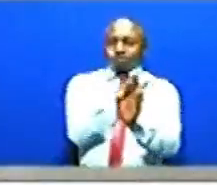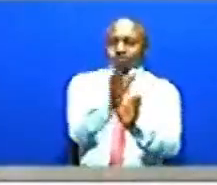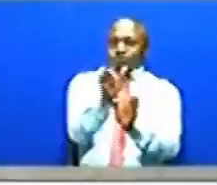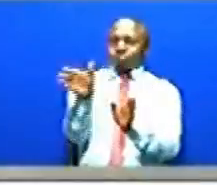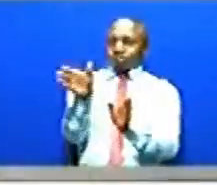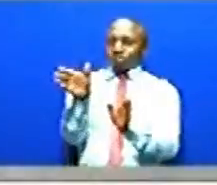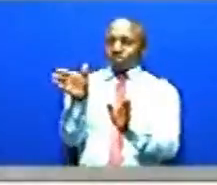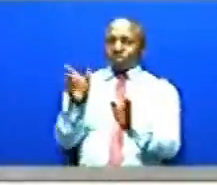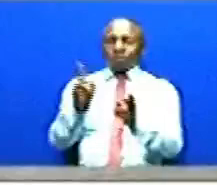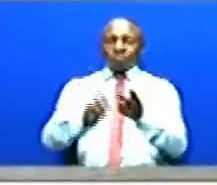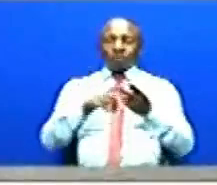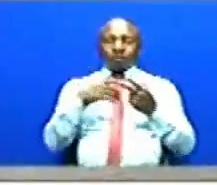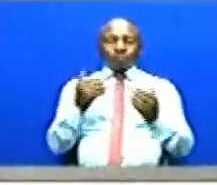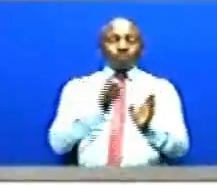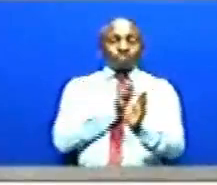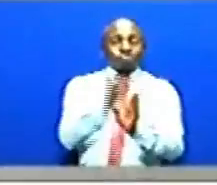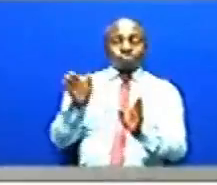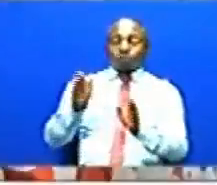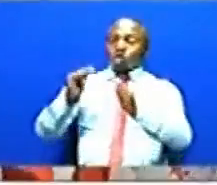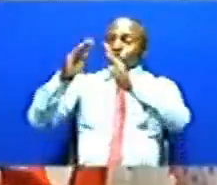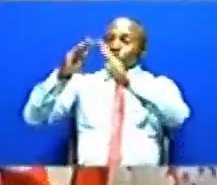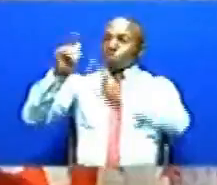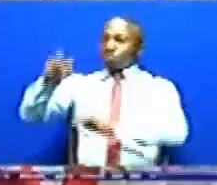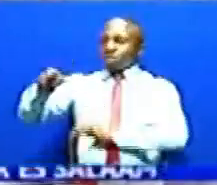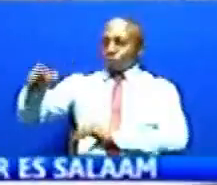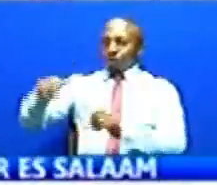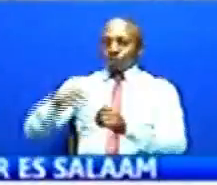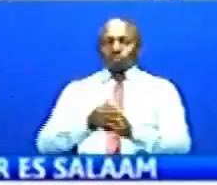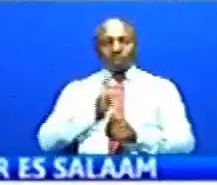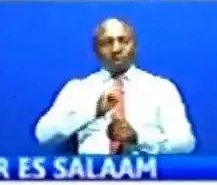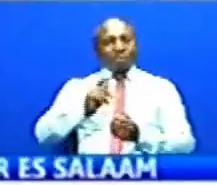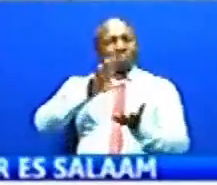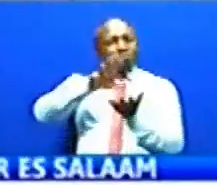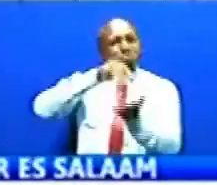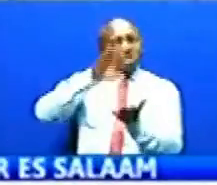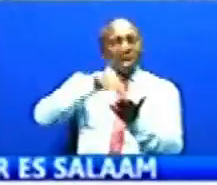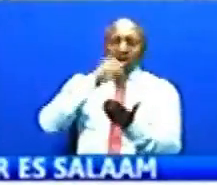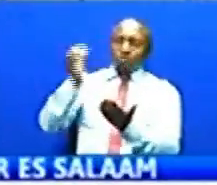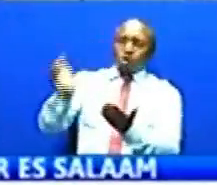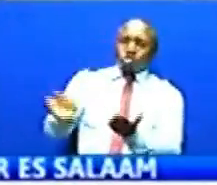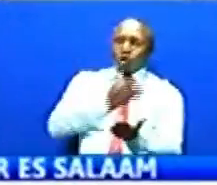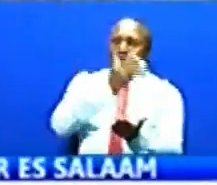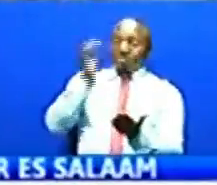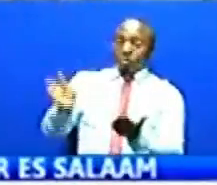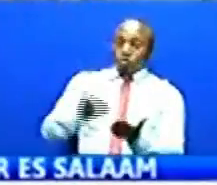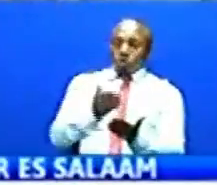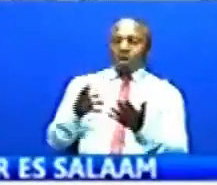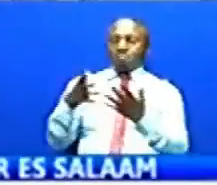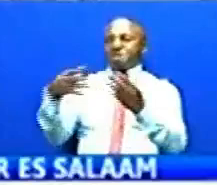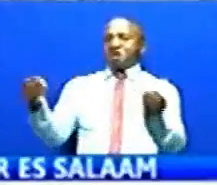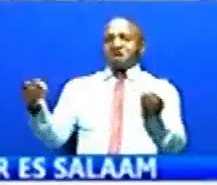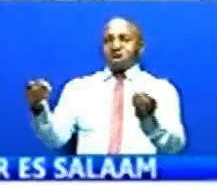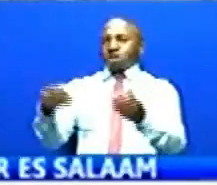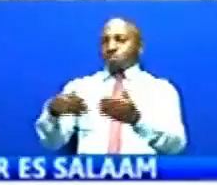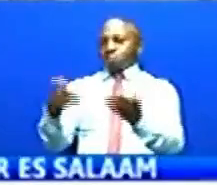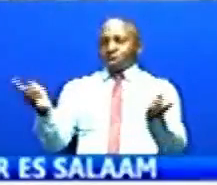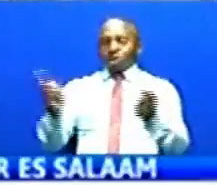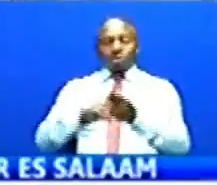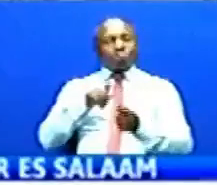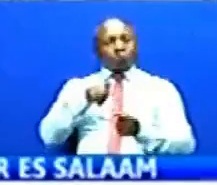la nani la alisia, inafuata makazi ya watu. Kama ungetolewa huu mchanga huku, madhara singetukuta. Huu mchanga